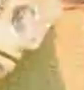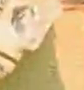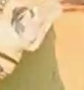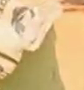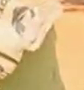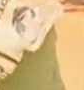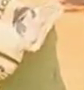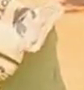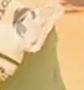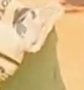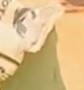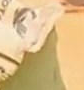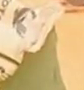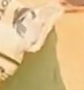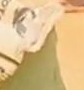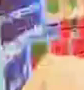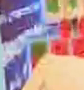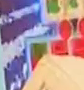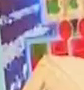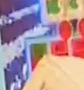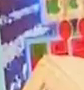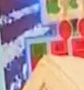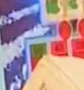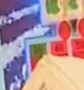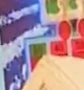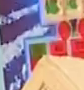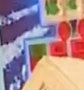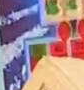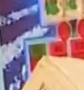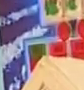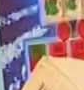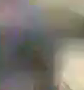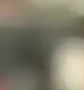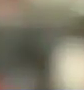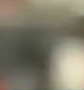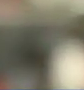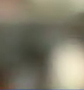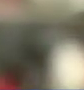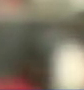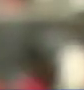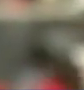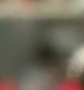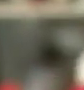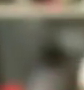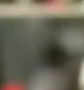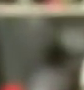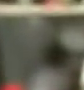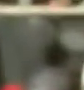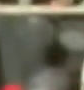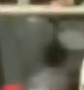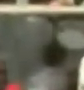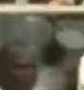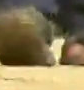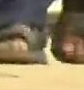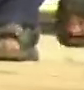bohari la duka hilo kwenye barabara kuu ya Uganda, huku mamlaka ya KRA ikitarajiwa kutoa ripoti yake hapo kesho kuhusu sukari hiyo. OCPD